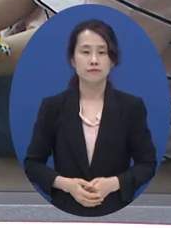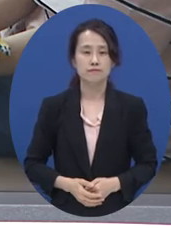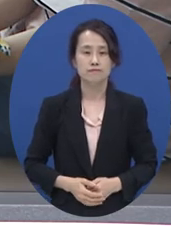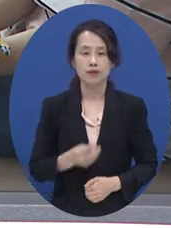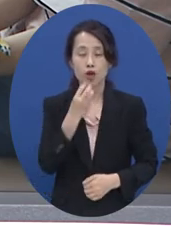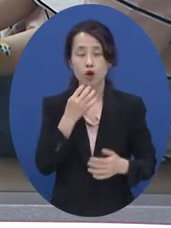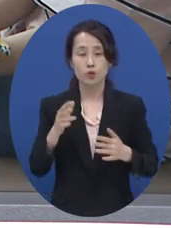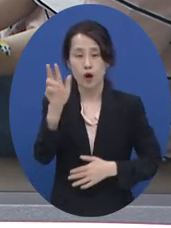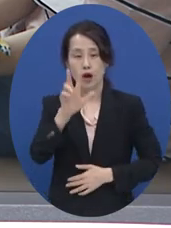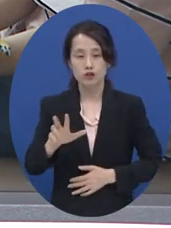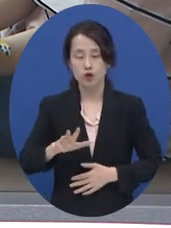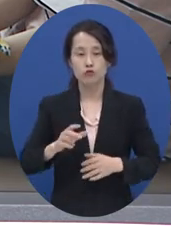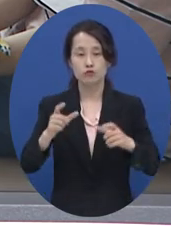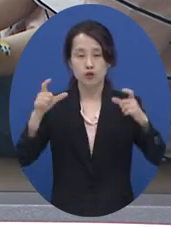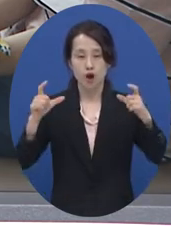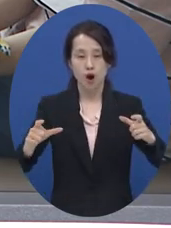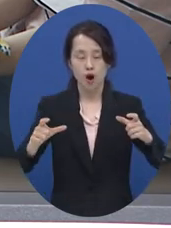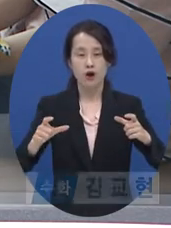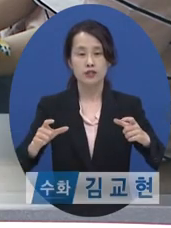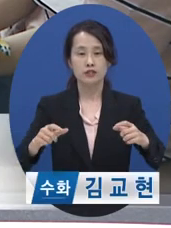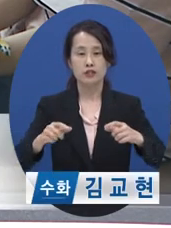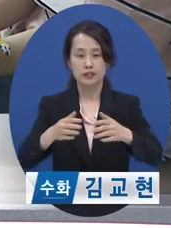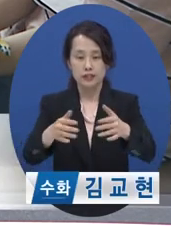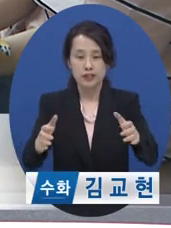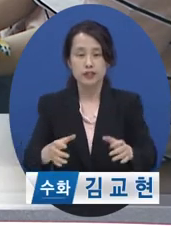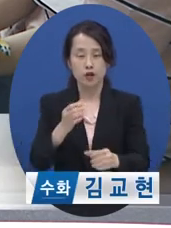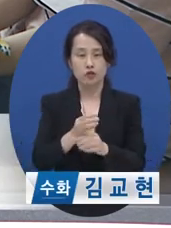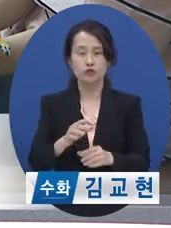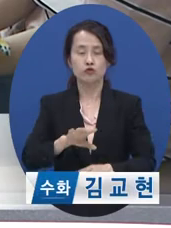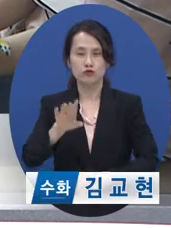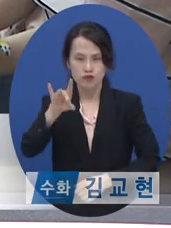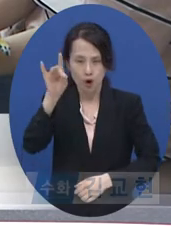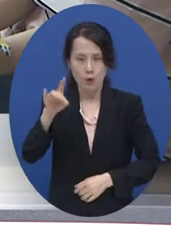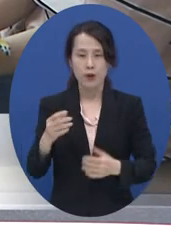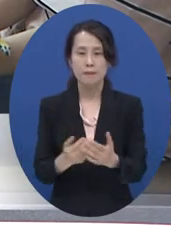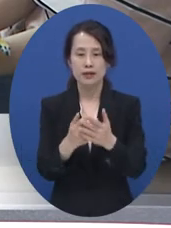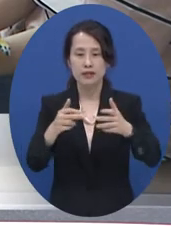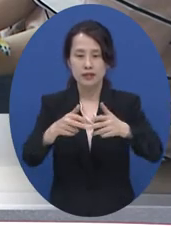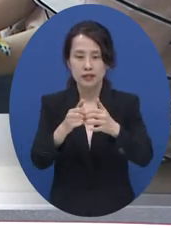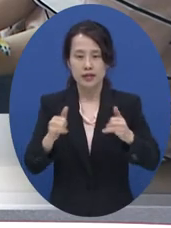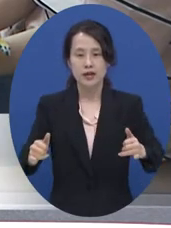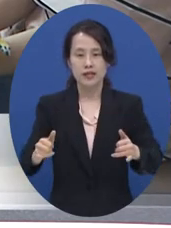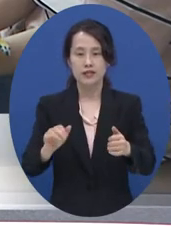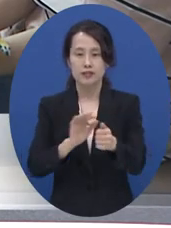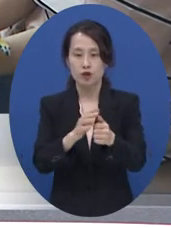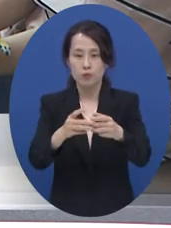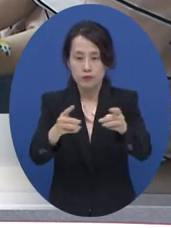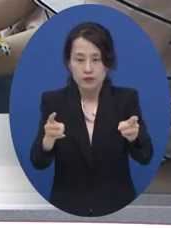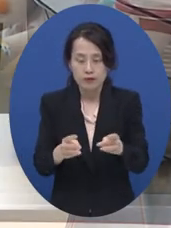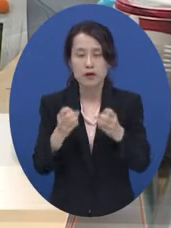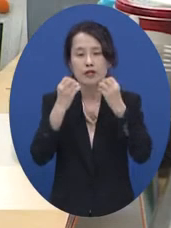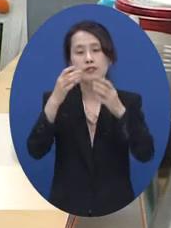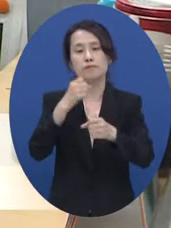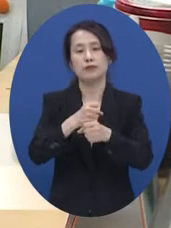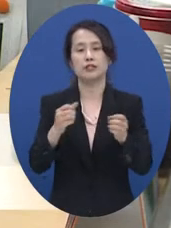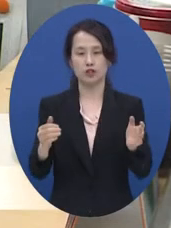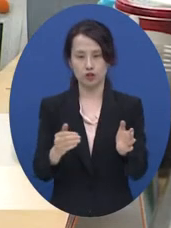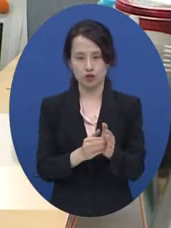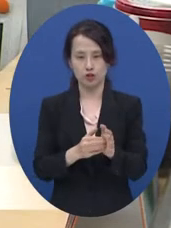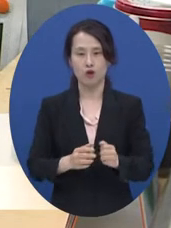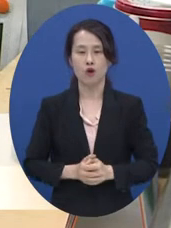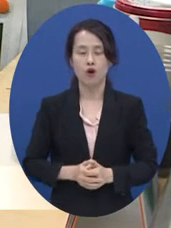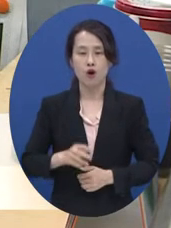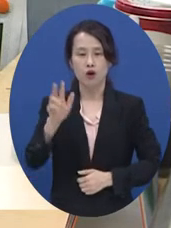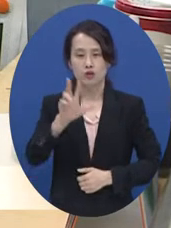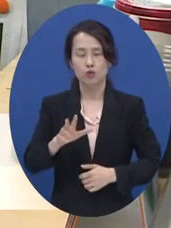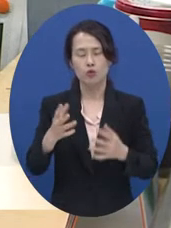경기도가 전국 광역 지방자치단체 중 최초로 발달장애인 지원 전담 조직을 신설 했습니다 경기도는 전국